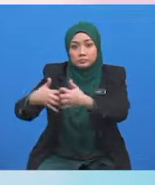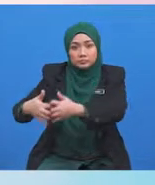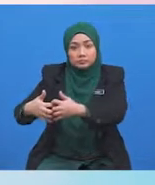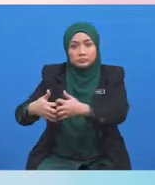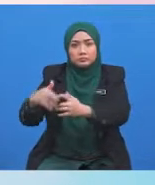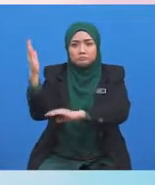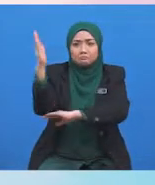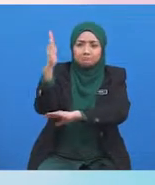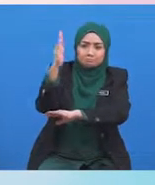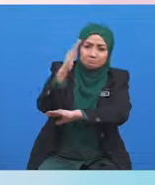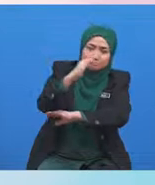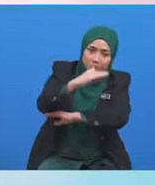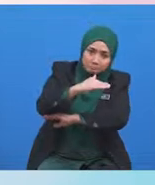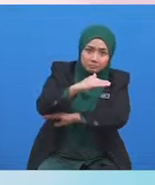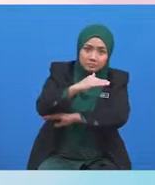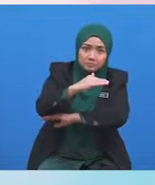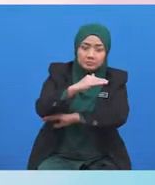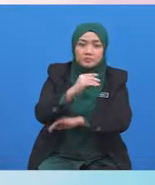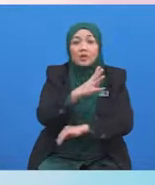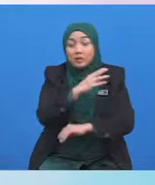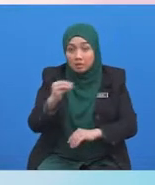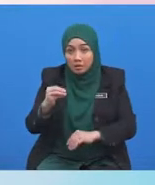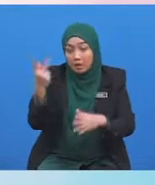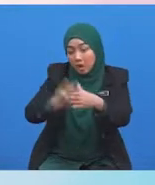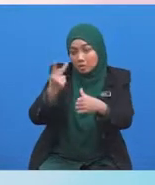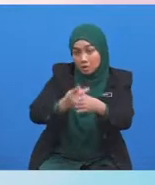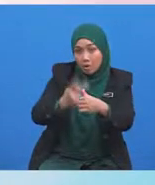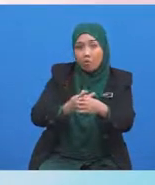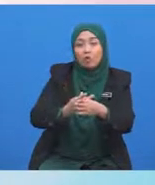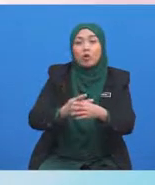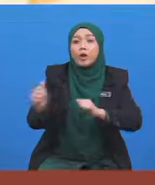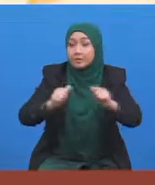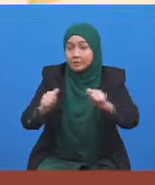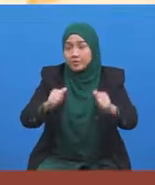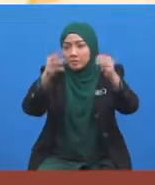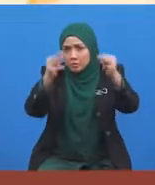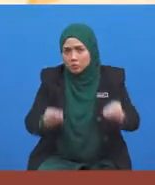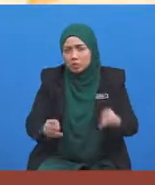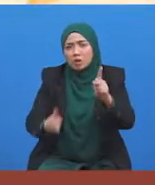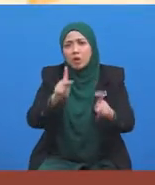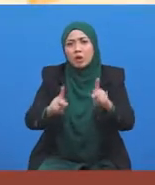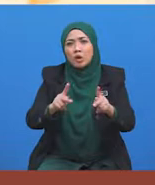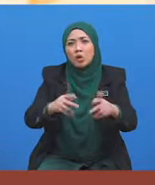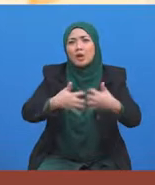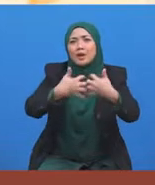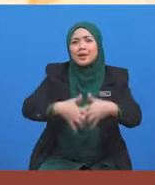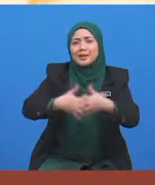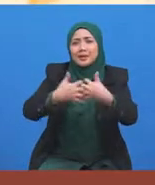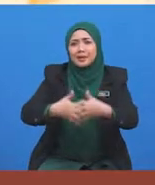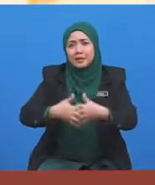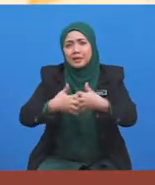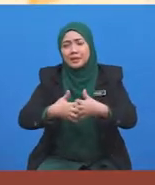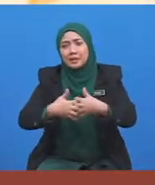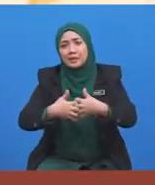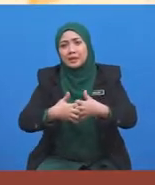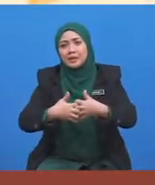akan mengganggu aktiviti manusia yang menggunakan tenaga elektrik. Sekiranya gangguan elektrik berlaku